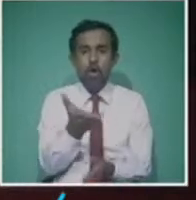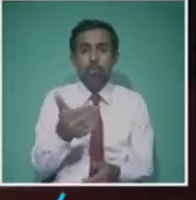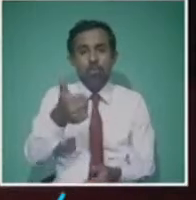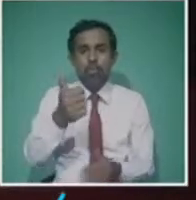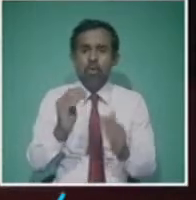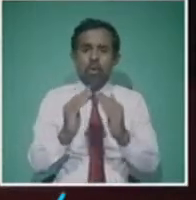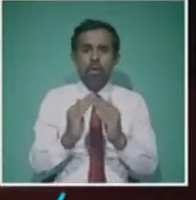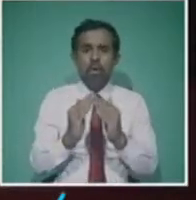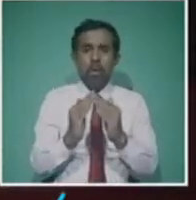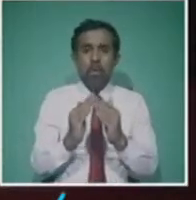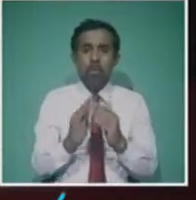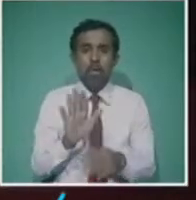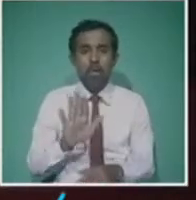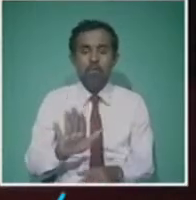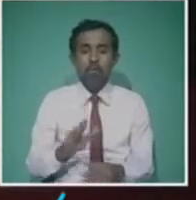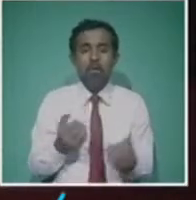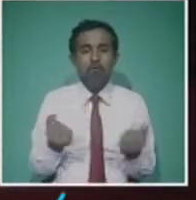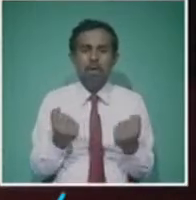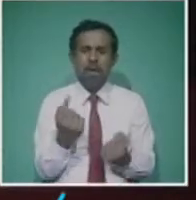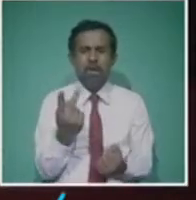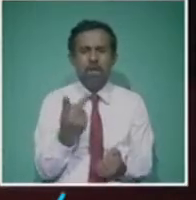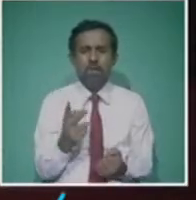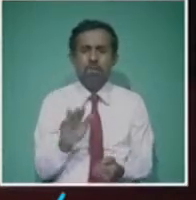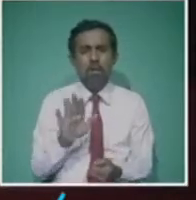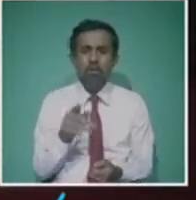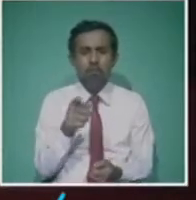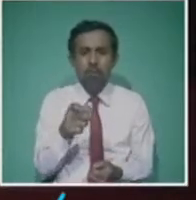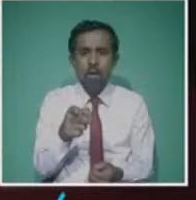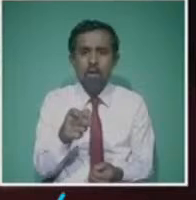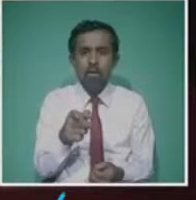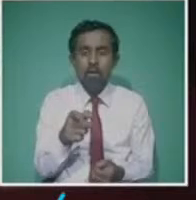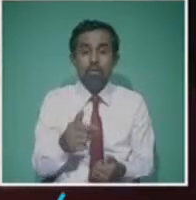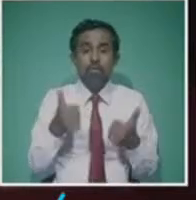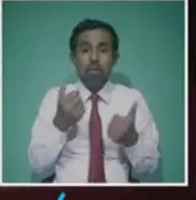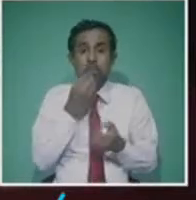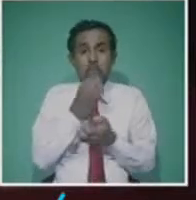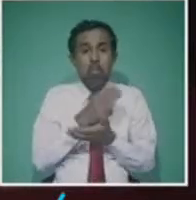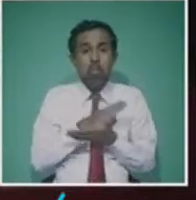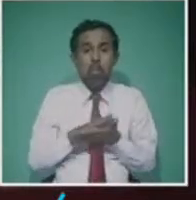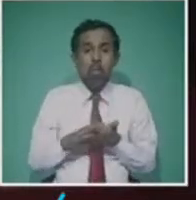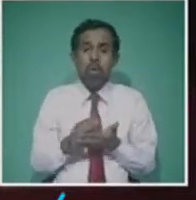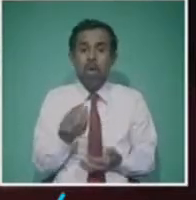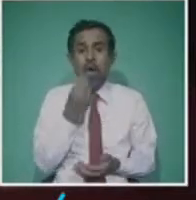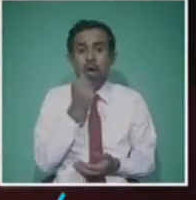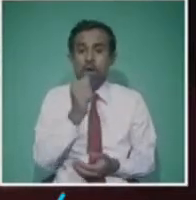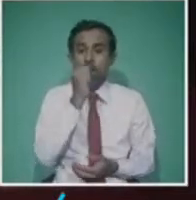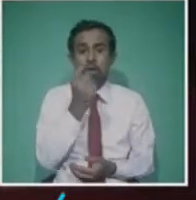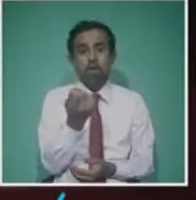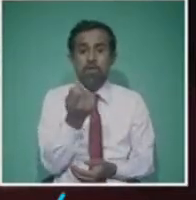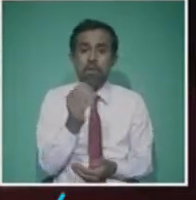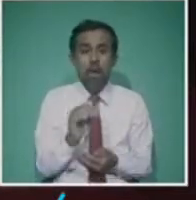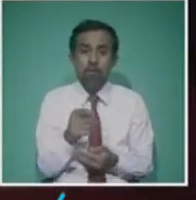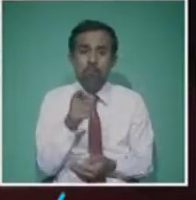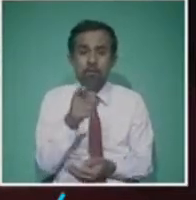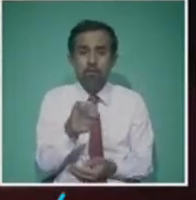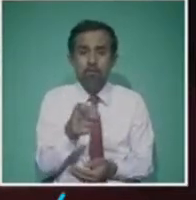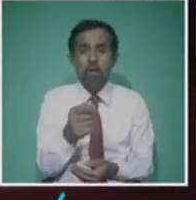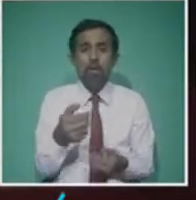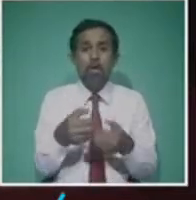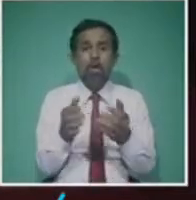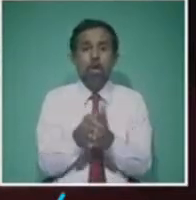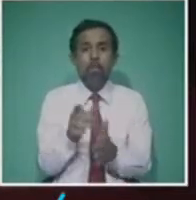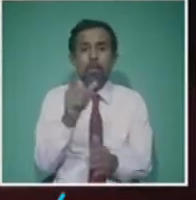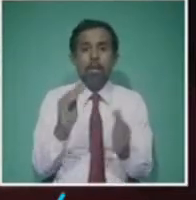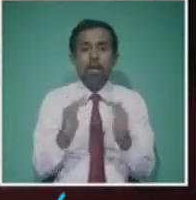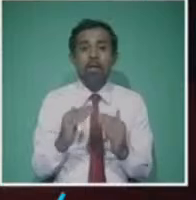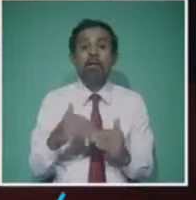ගයක් තිබුණ පළියට වාහන දෙක තුනක් තිබුණ පළියට හොඳ හෝටලයකට ගිහිල්ලා කන්න බොන්න සල්ලි තිබුණ පළියට තමුන්නාසෙලා